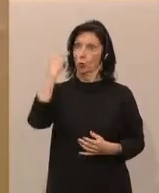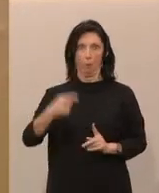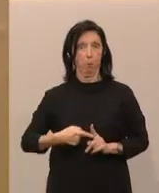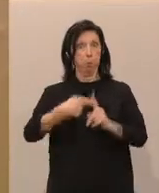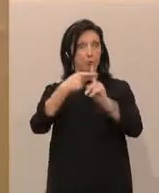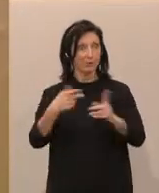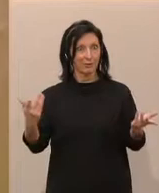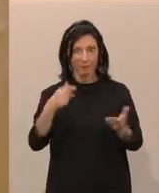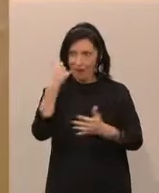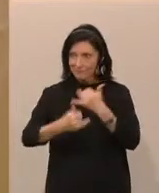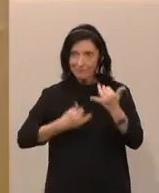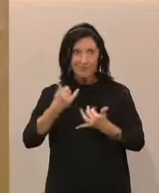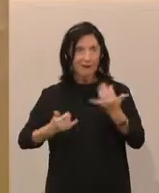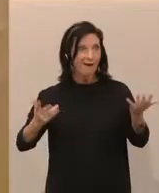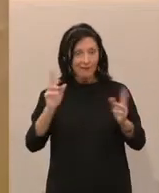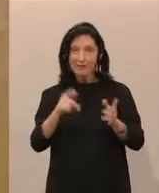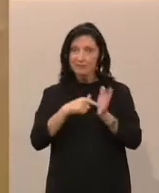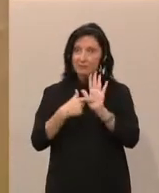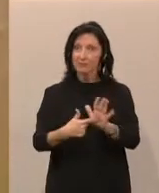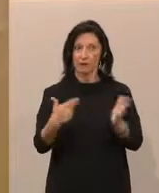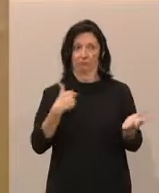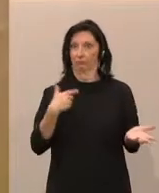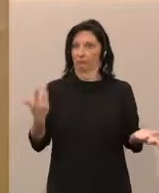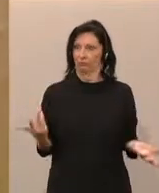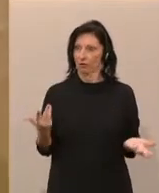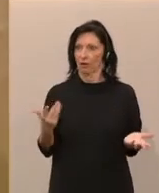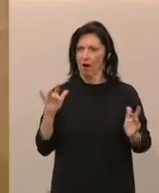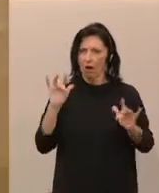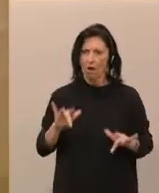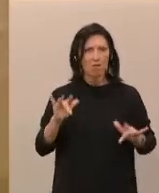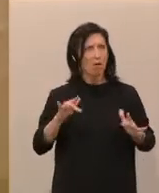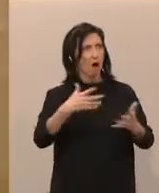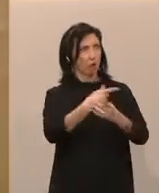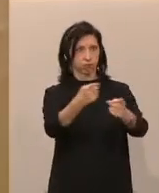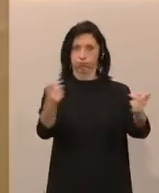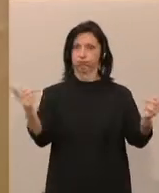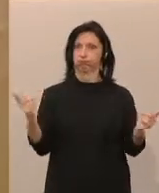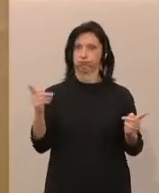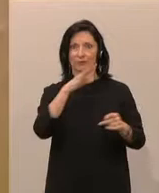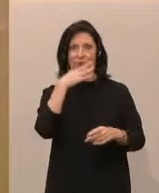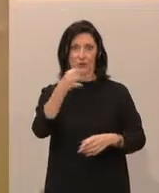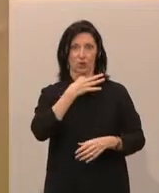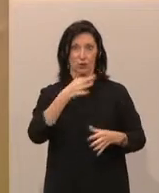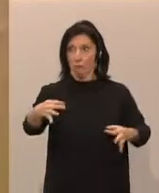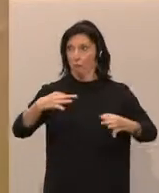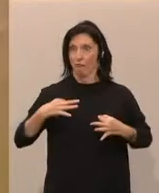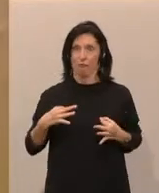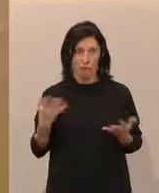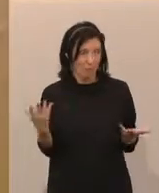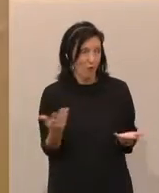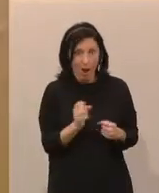präsentieren nach einem jahr wir haben nicht umsonst eine äußerst breite zustimmung durch die bevölkerung warum weil wir